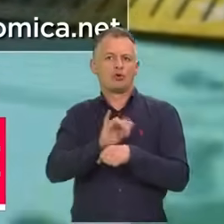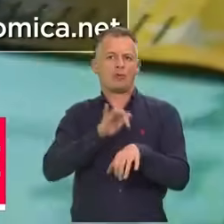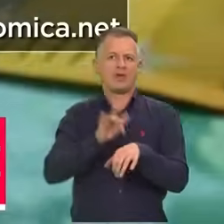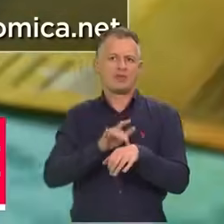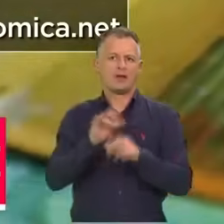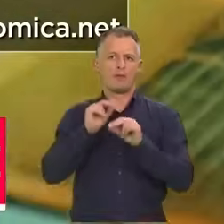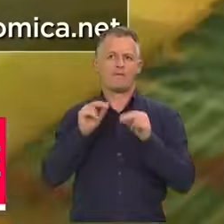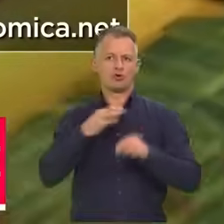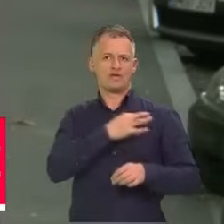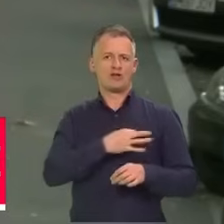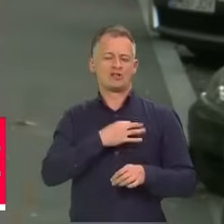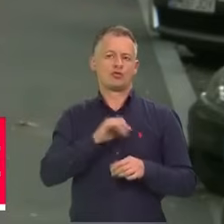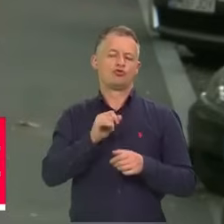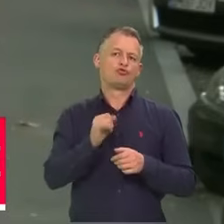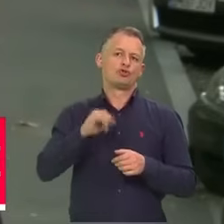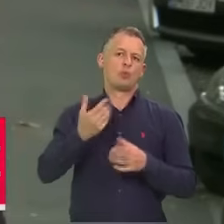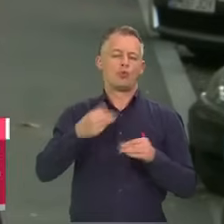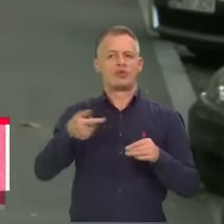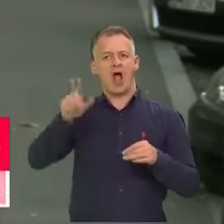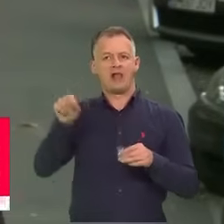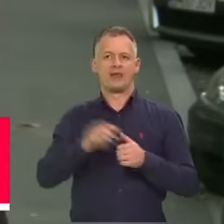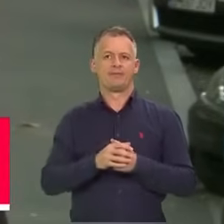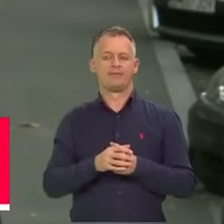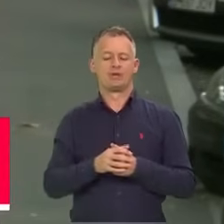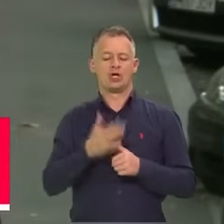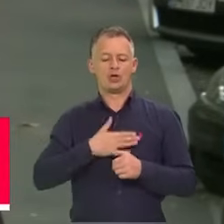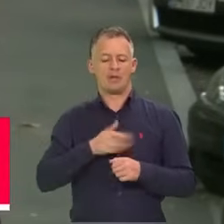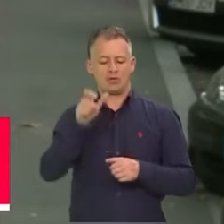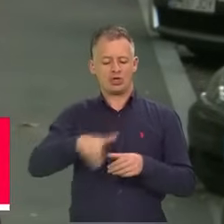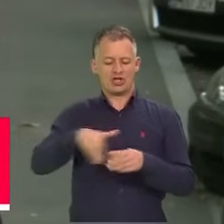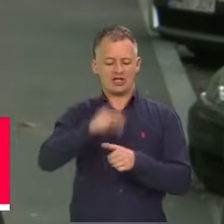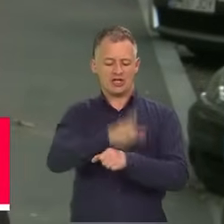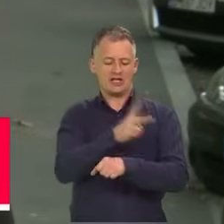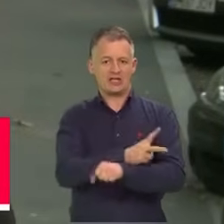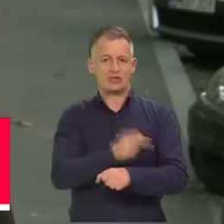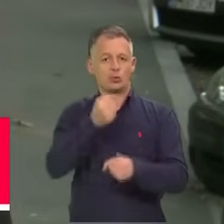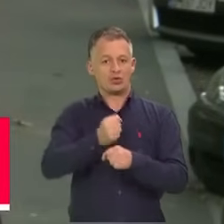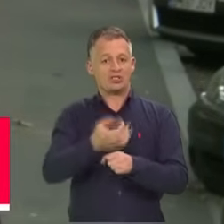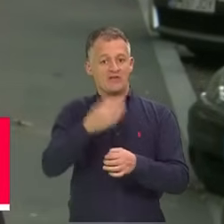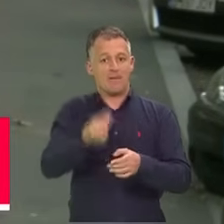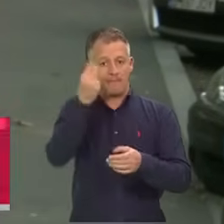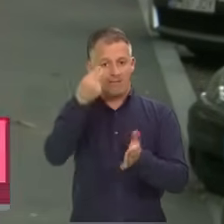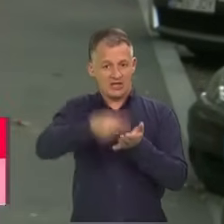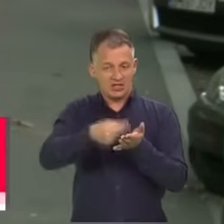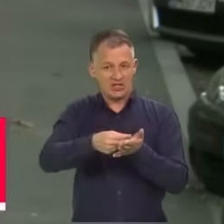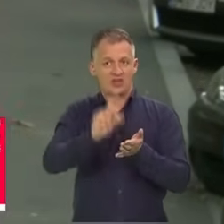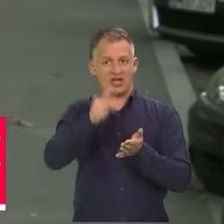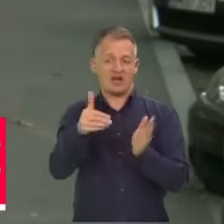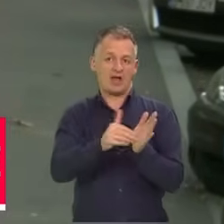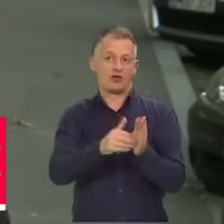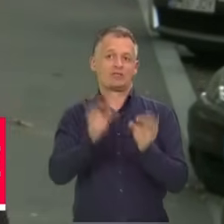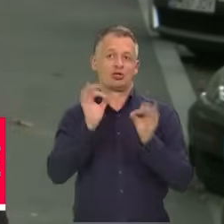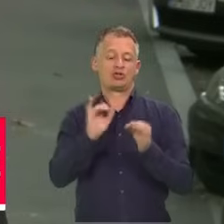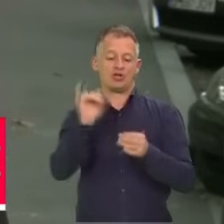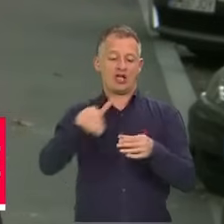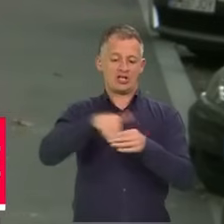adjunct și multe altele. Ne dorim ca funcționarii publici care muncesc să fie bine plătiți, însă este nevoie, mai ales în sectorul public,